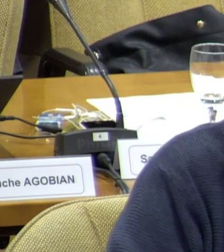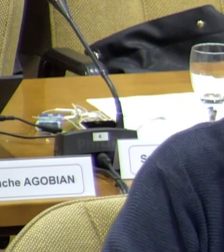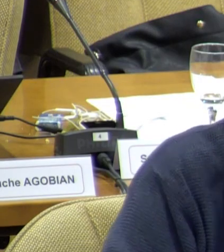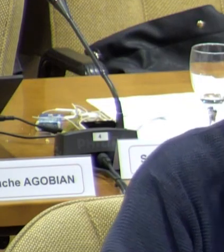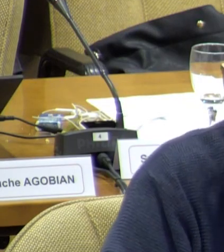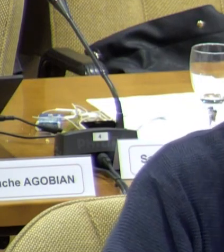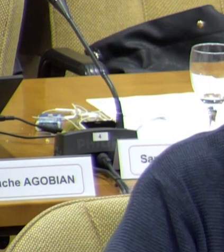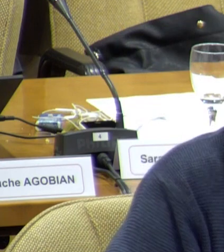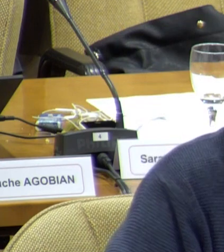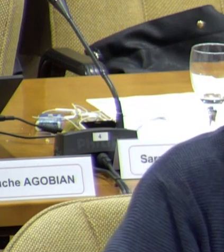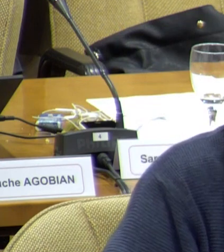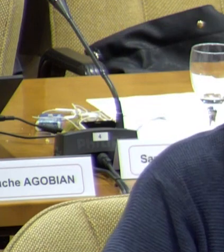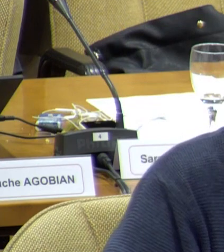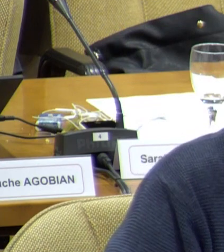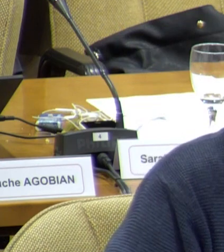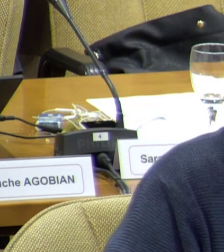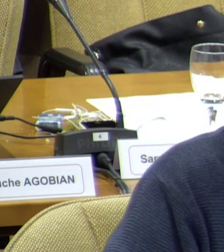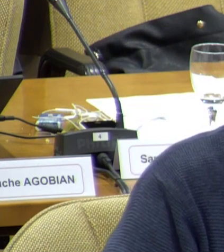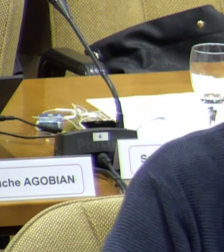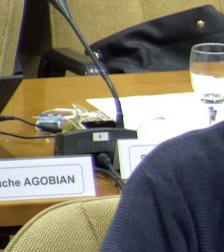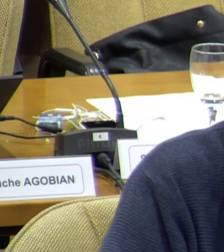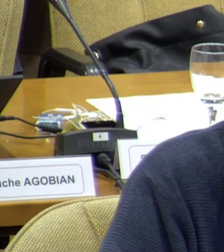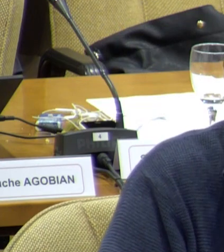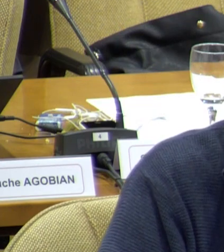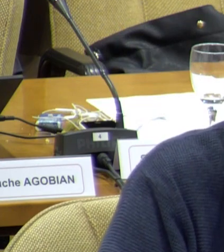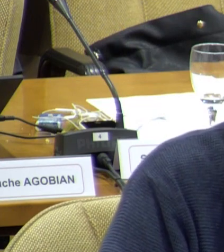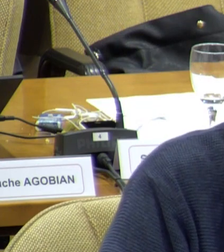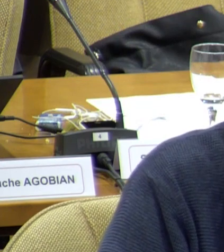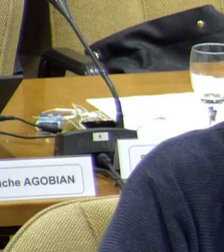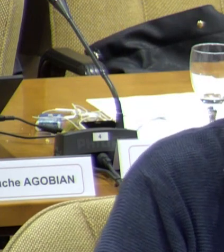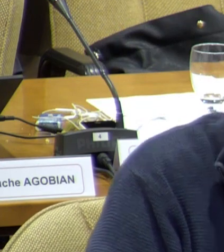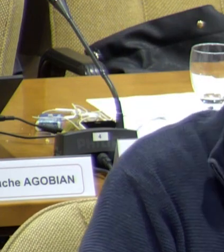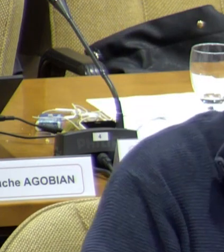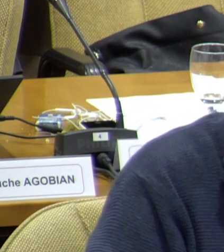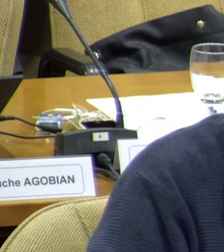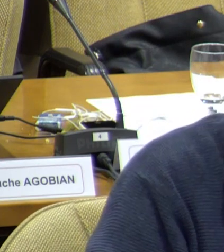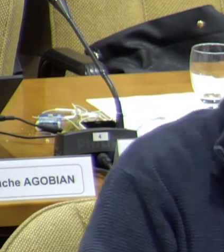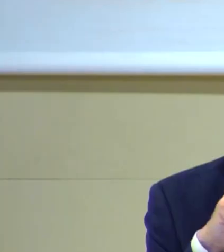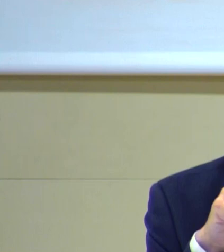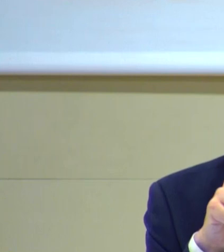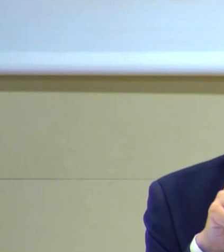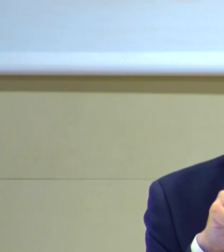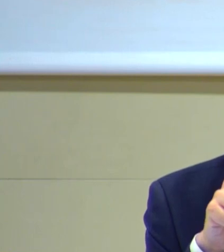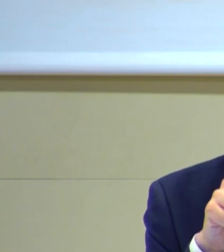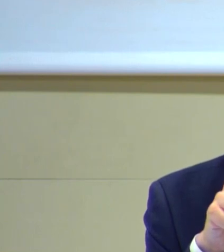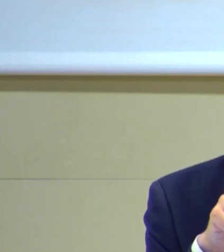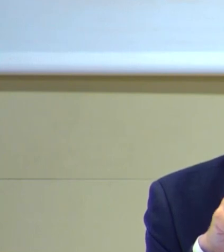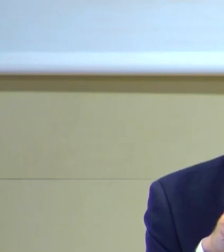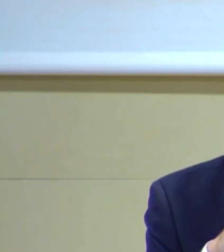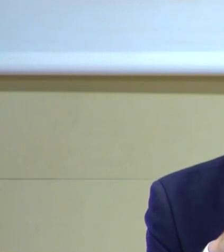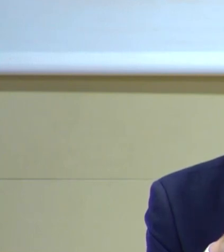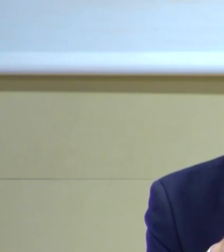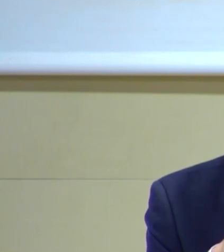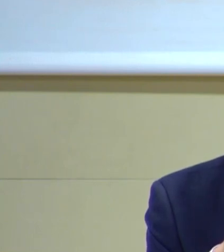il ya un vrai enjeu à ce qu'elles fonctionnent donc voilà donc on espère longue vie à cette école merci